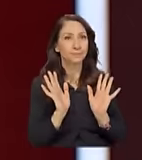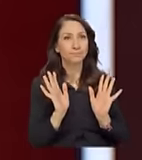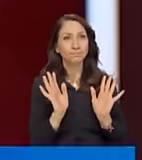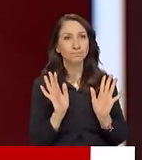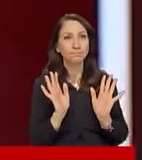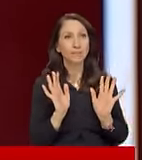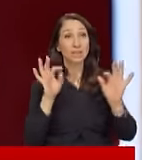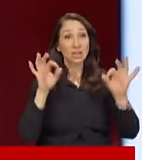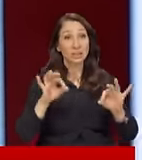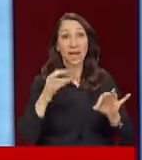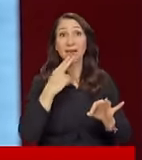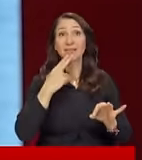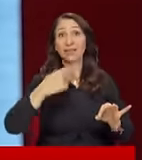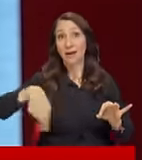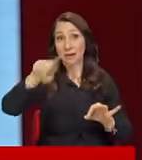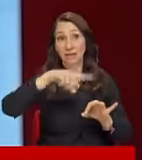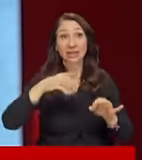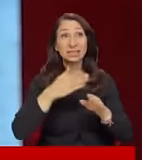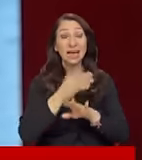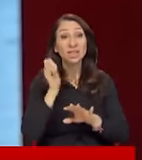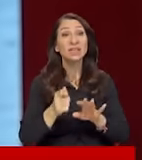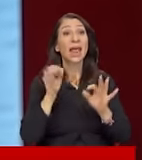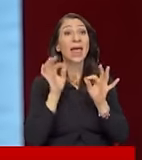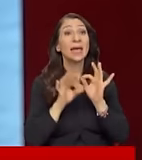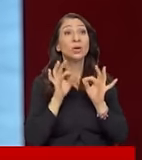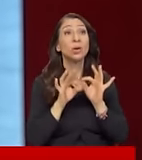Şimdi kadınlar gerçekten